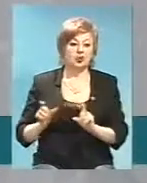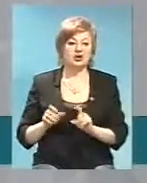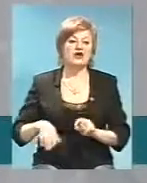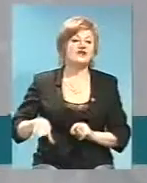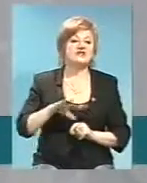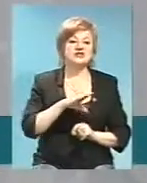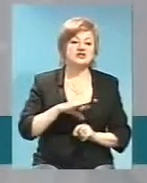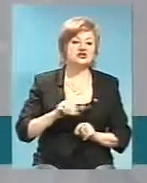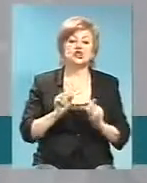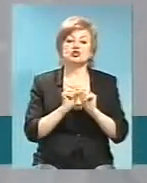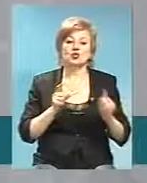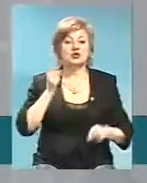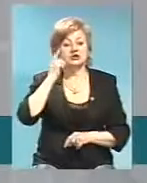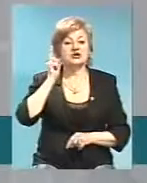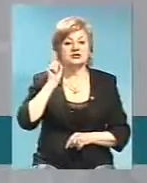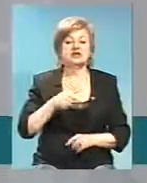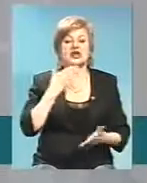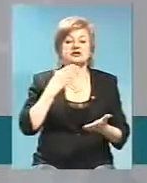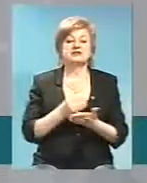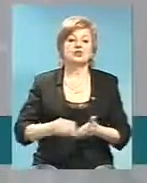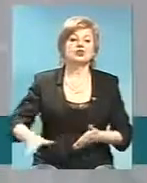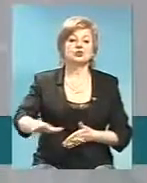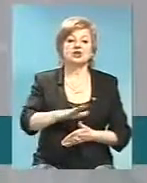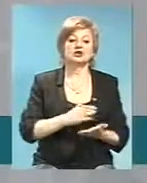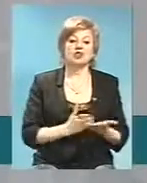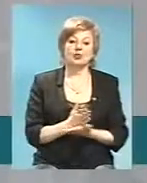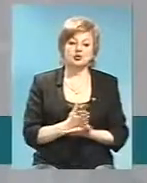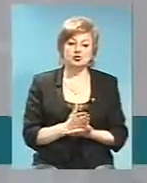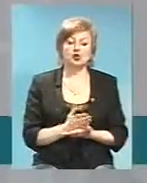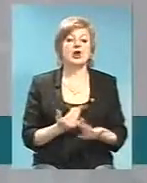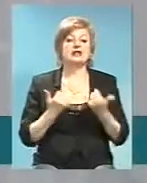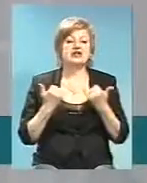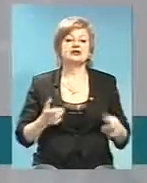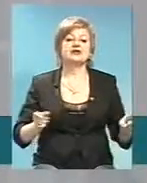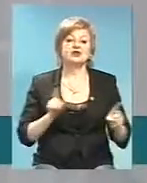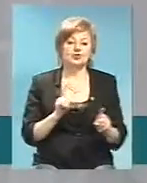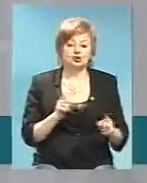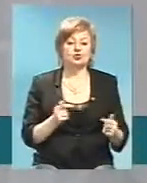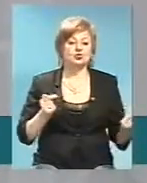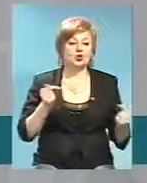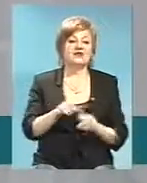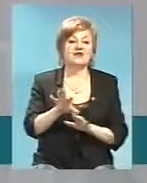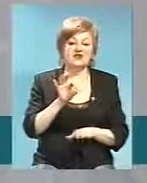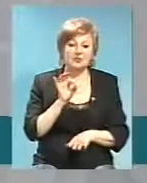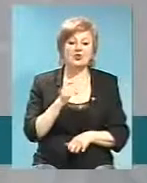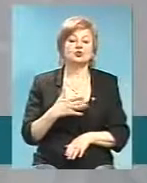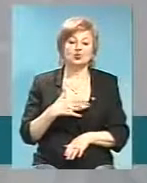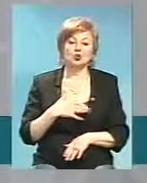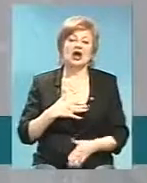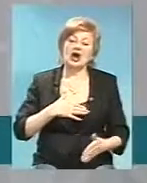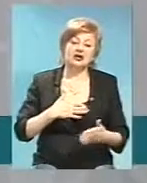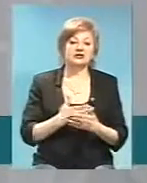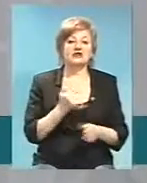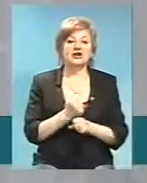заклад знає свою територію обслуговування, бо для того, щоб її визначити, у нас активно